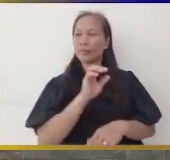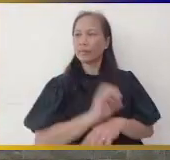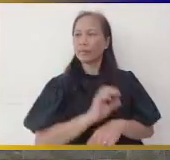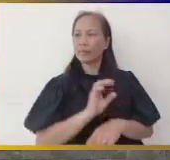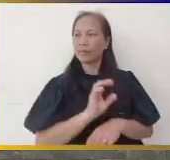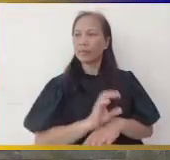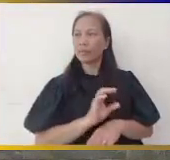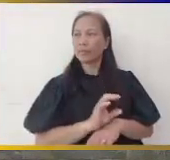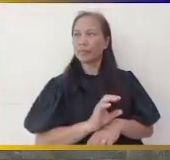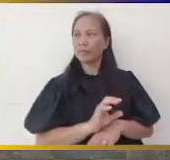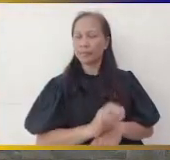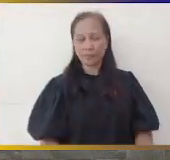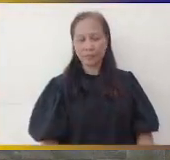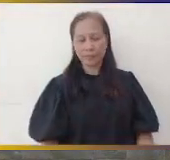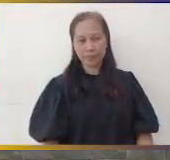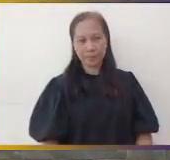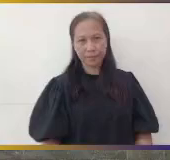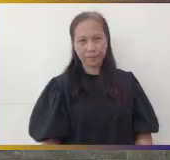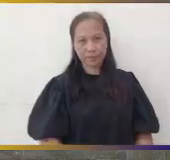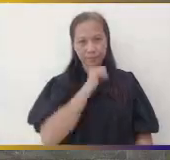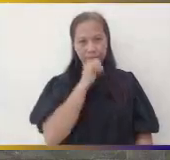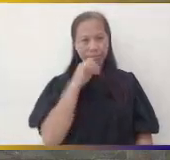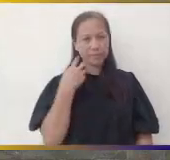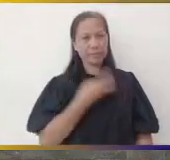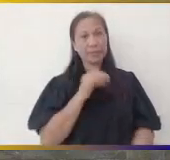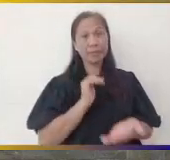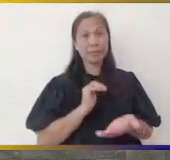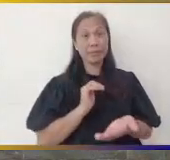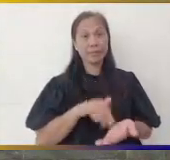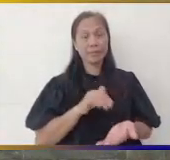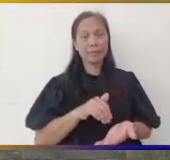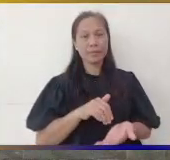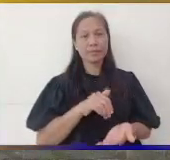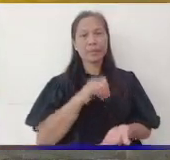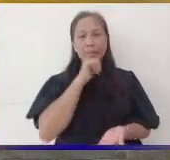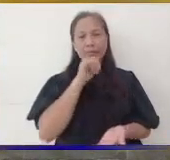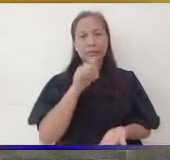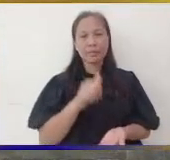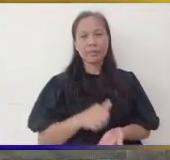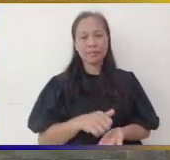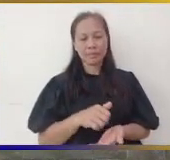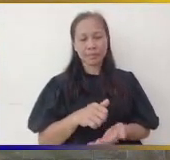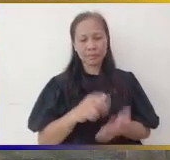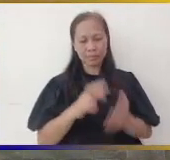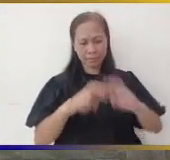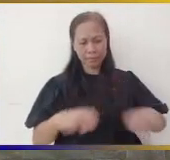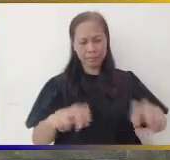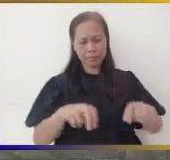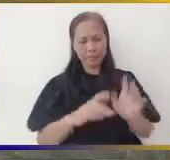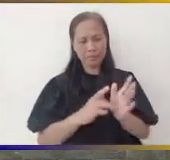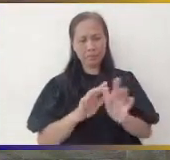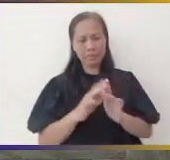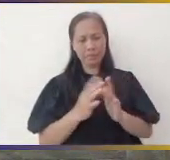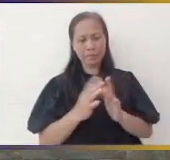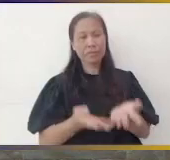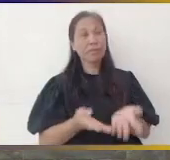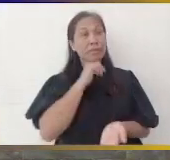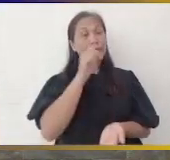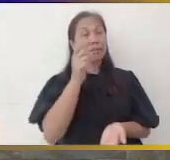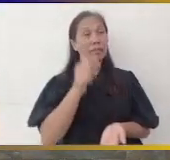groups no Hindi po tayo nag-aaral dito ng hindi po tayo pumupunta sa simbahan for that but we are here because unang-una